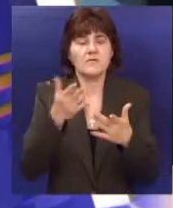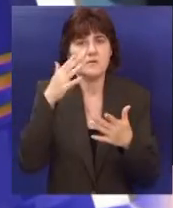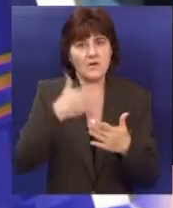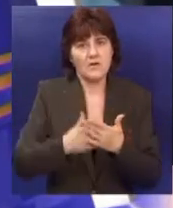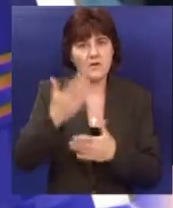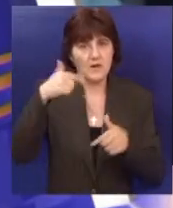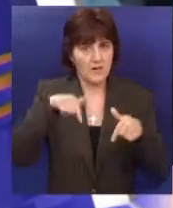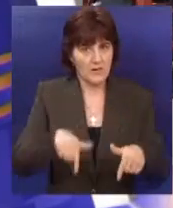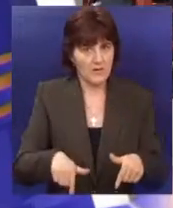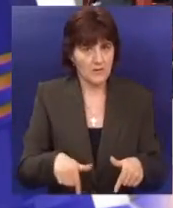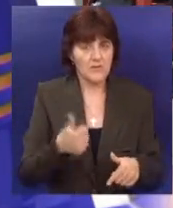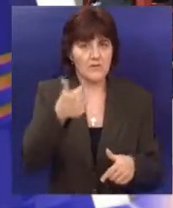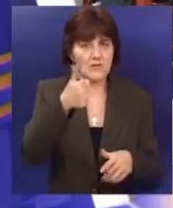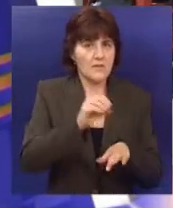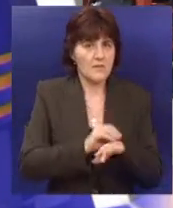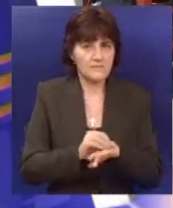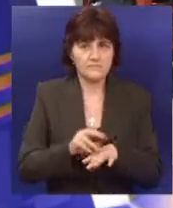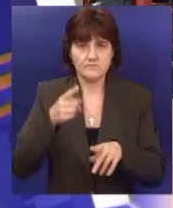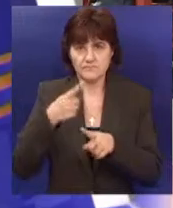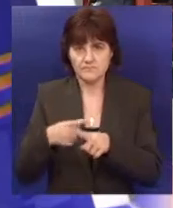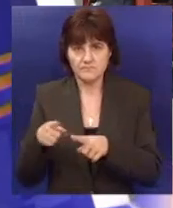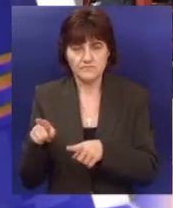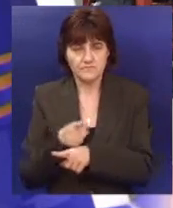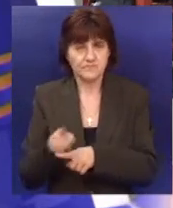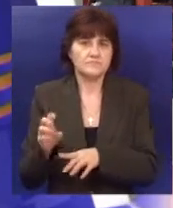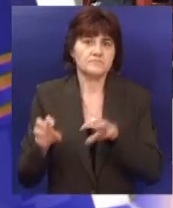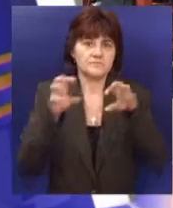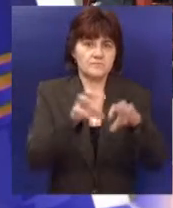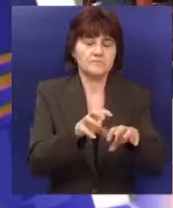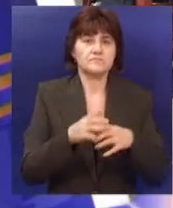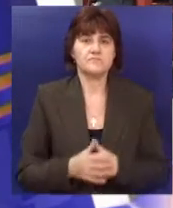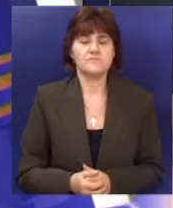radova će biti završena za mjesec dana, kažu u Direkciji za izgradnju grada.